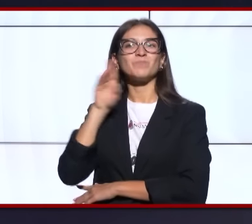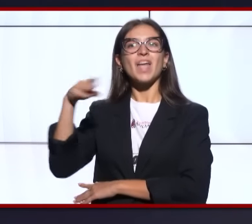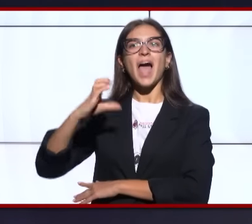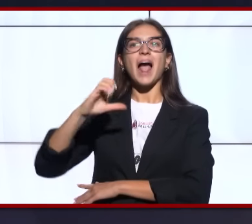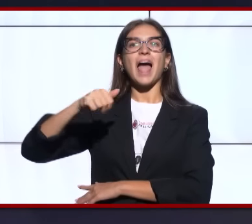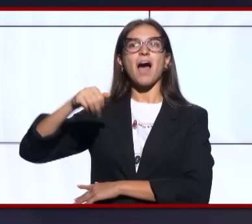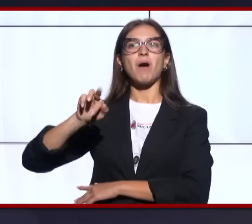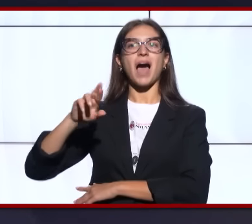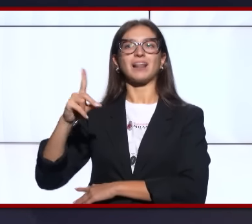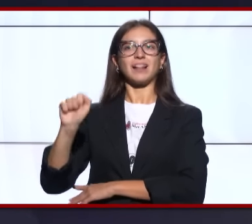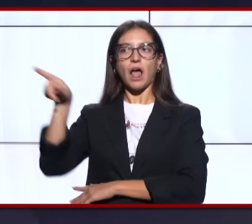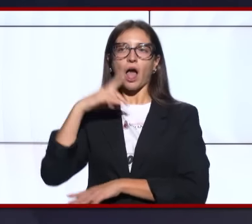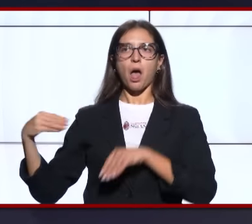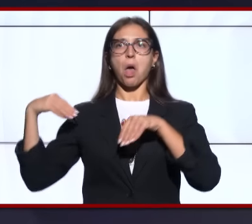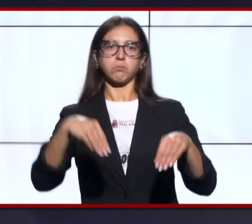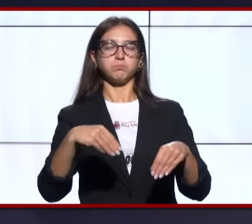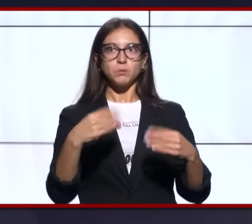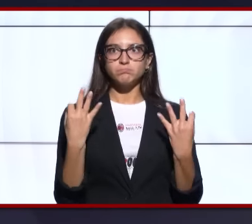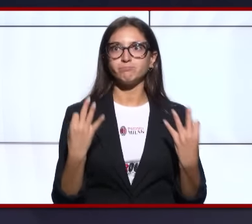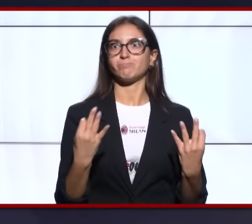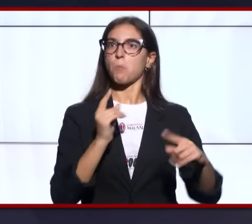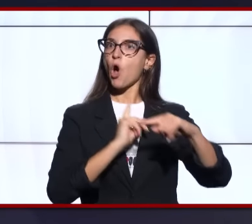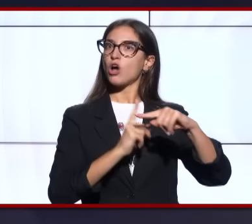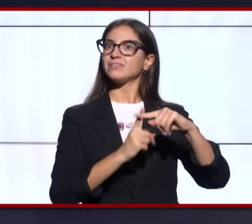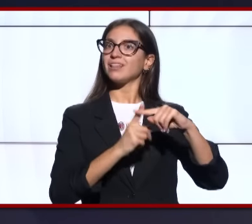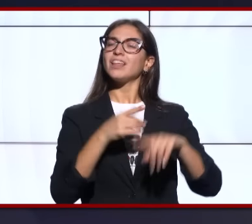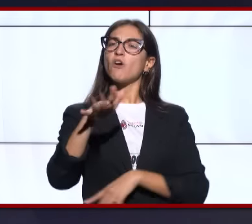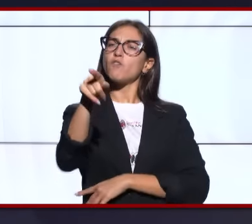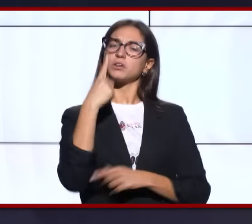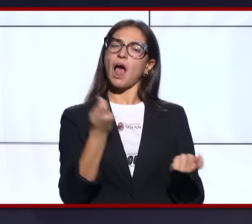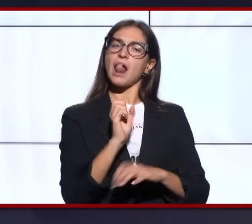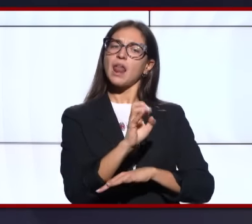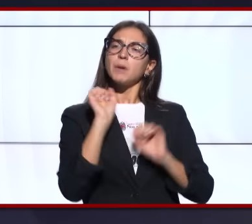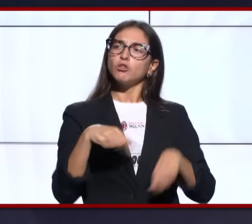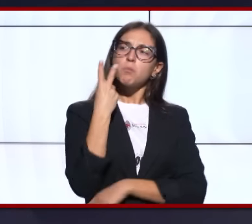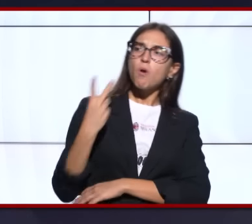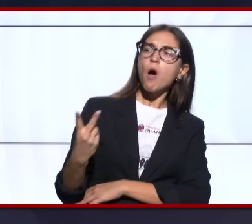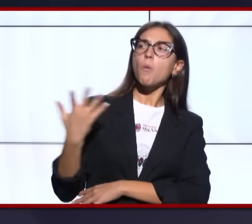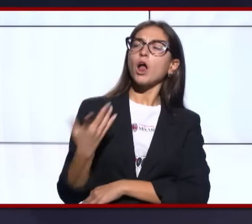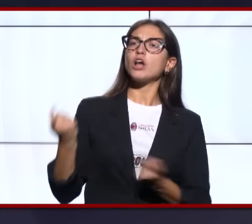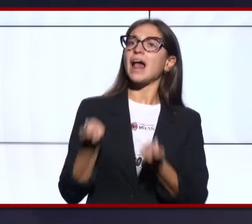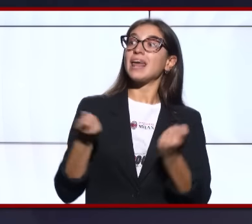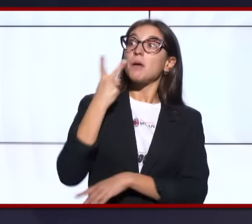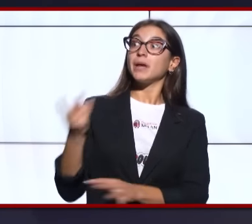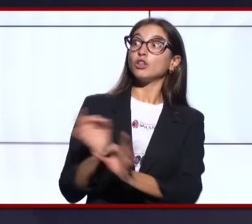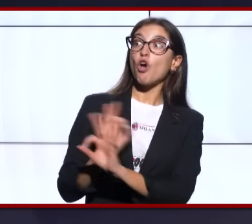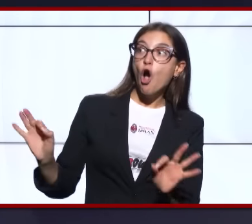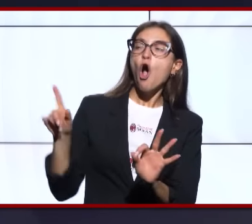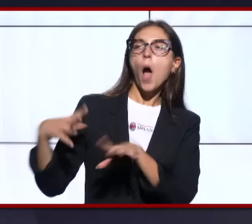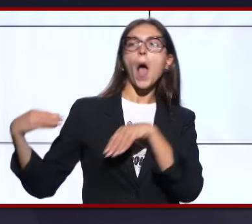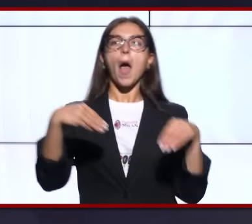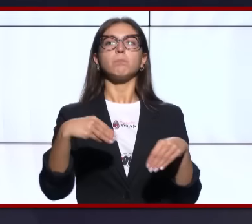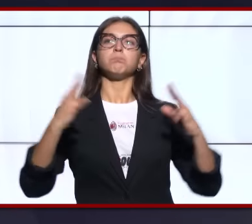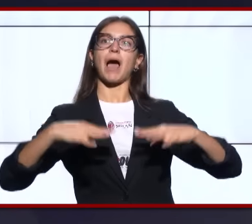entrato molto bene l'altro giorno a volte le partite aiutano anche gli allenatori a vedere magari delle cose che in allenamento si vedono meno comincio con